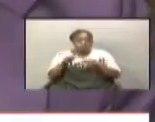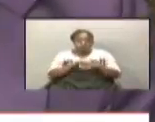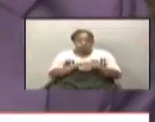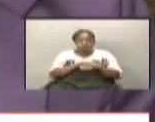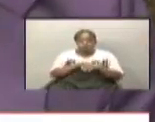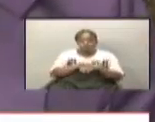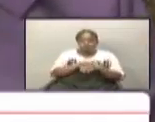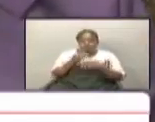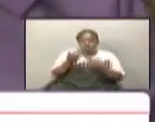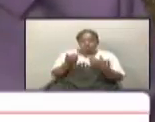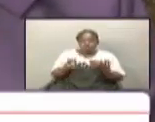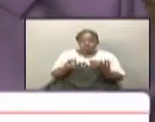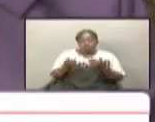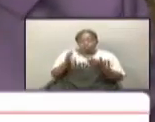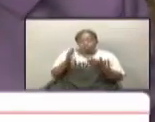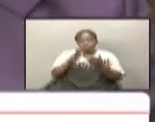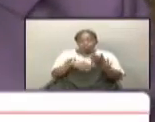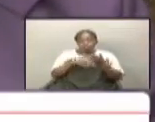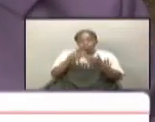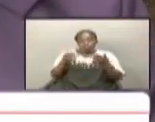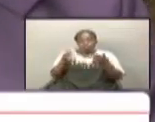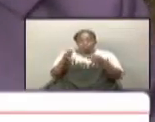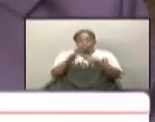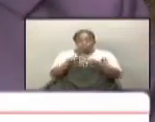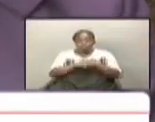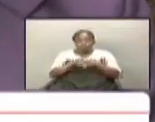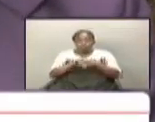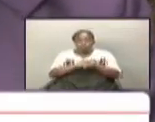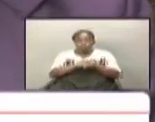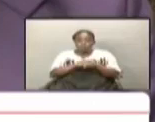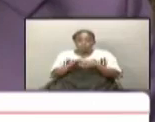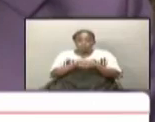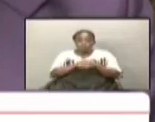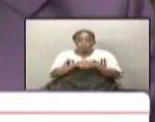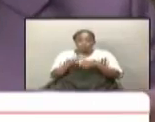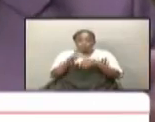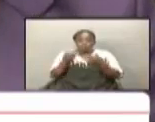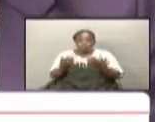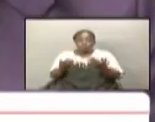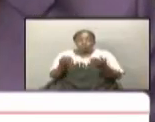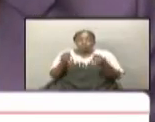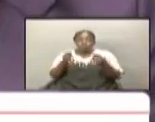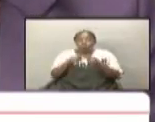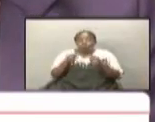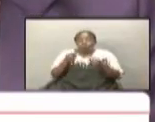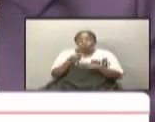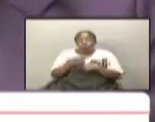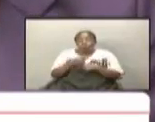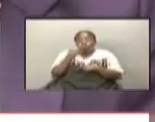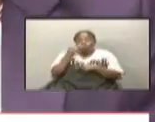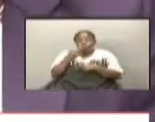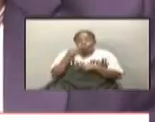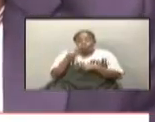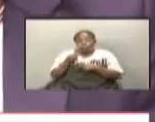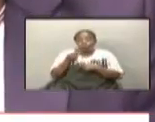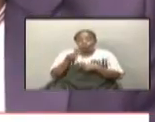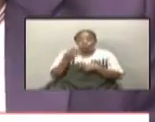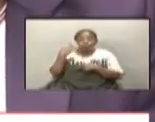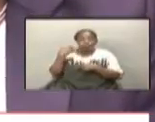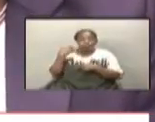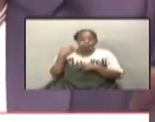Amabaale agaalinga gramophone gaalinga ganemba da kiganda nina nkasa yabangaku nedaki